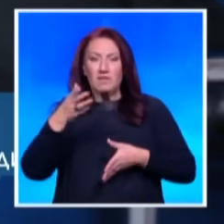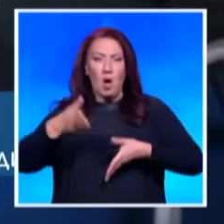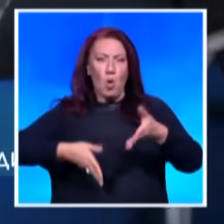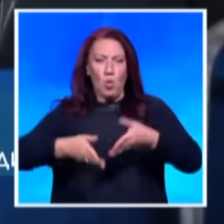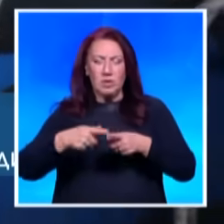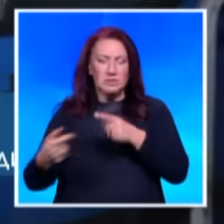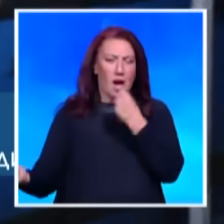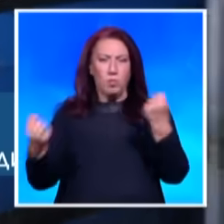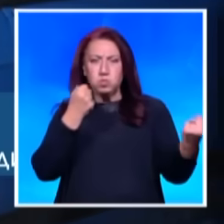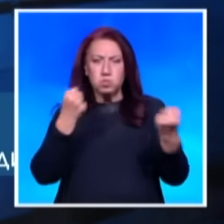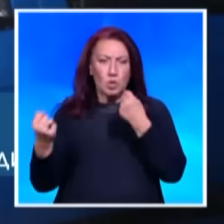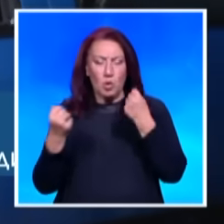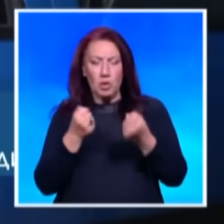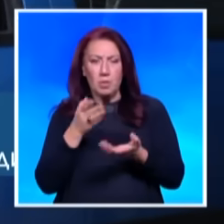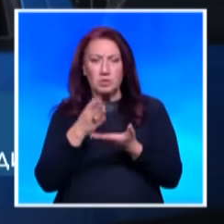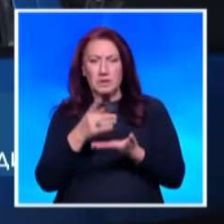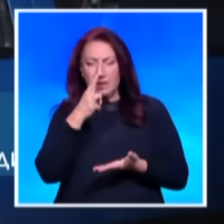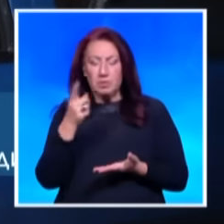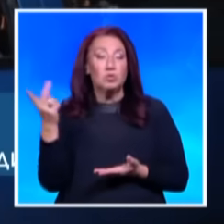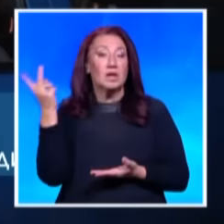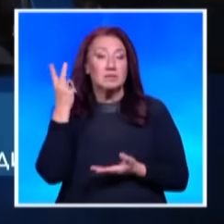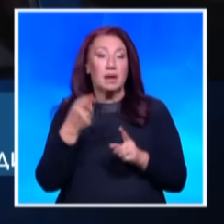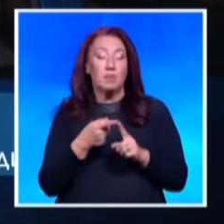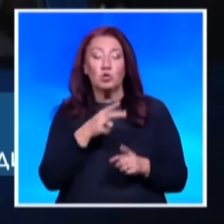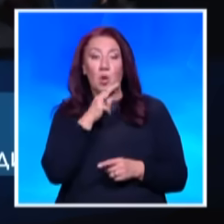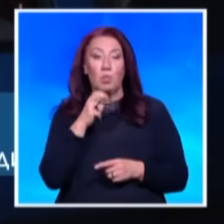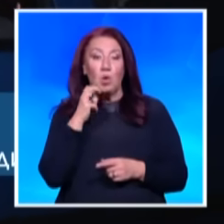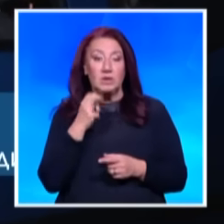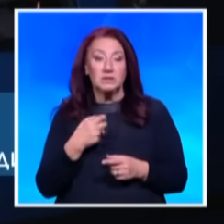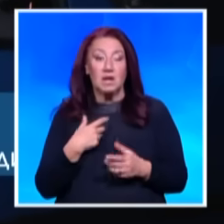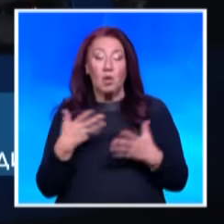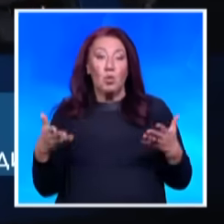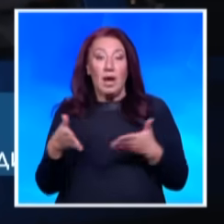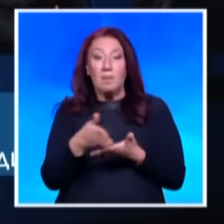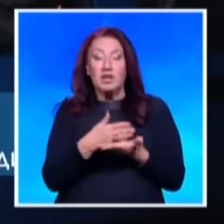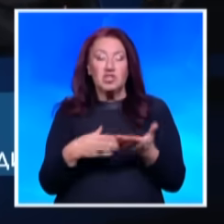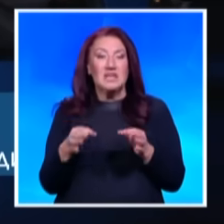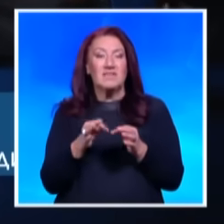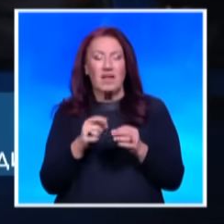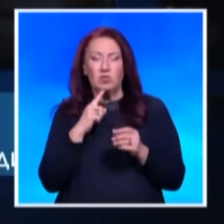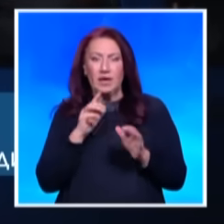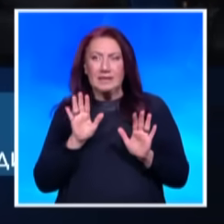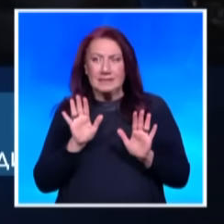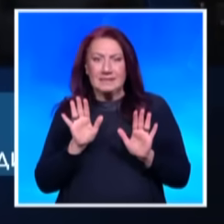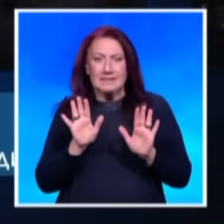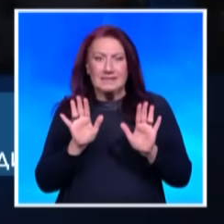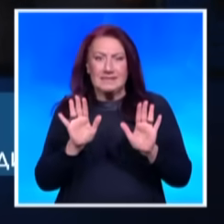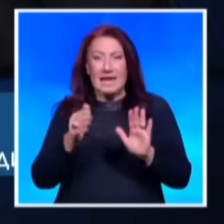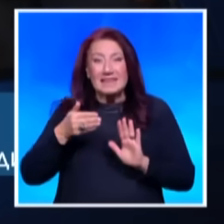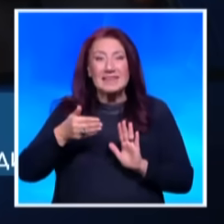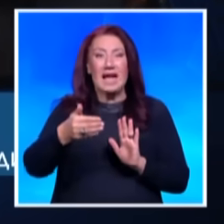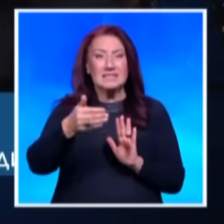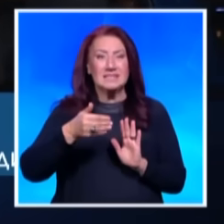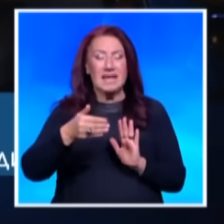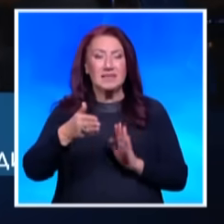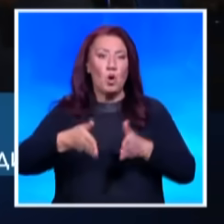последните минути разбрахме и от СДВР, че голяма част от феновете са изтласкани по Гурко. След това те се